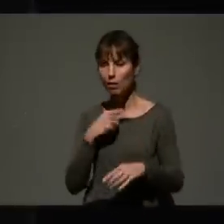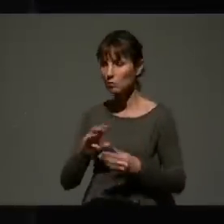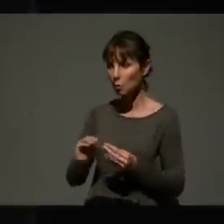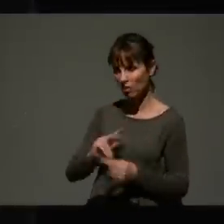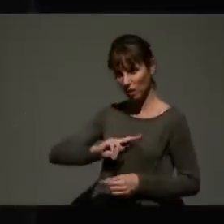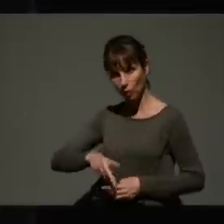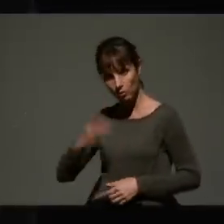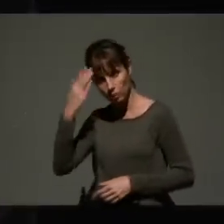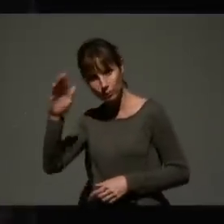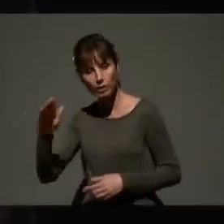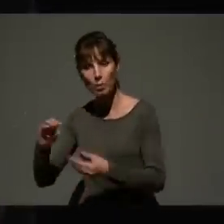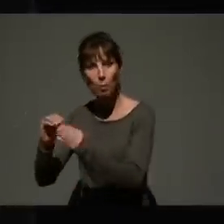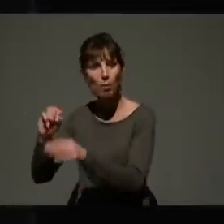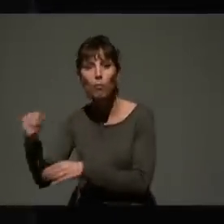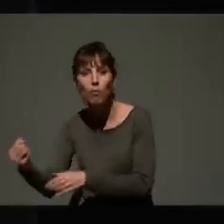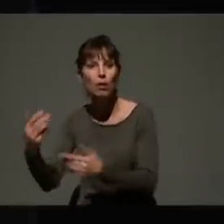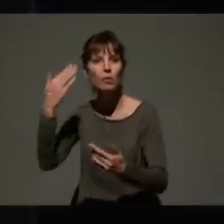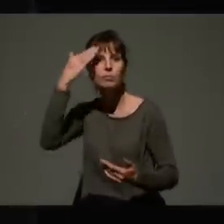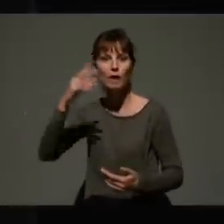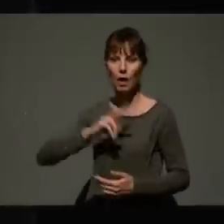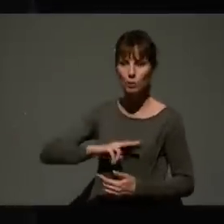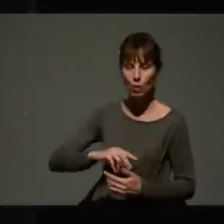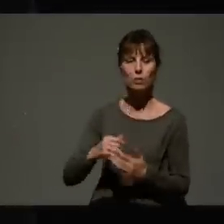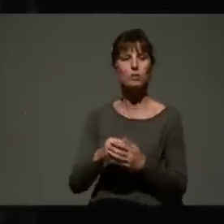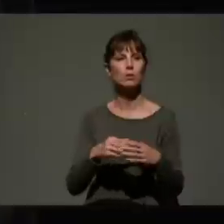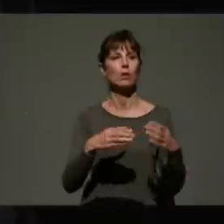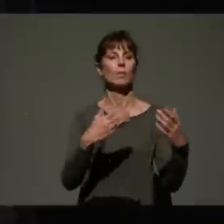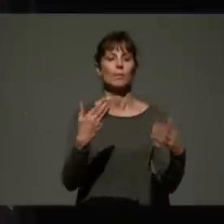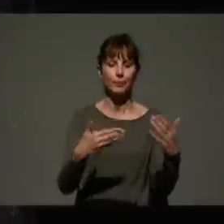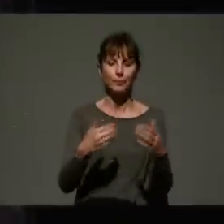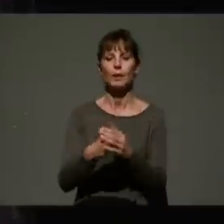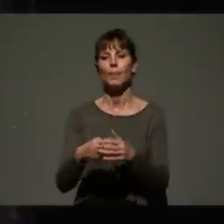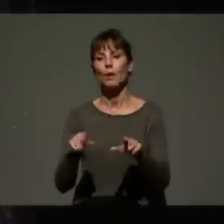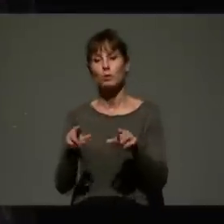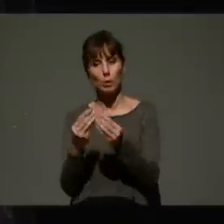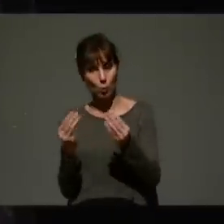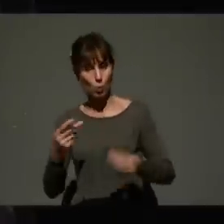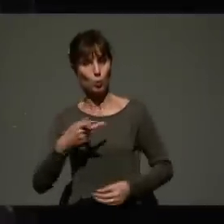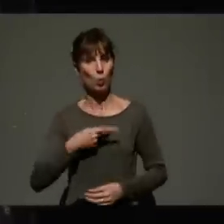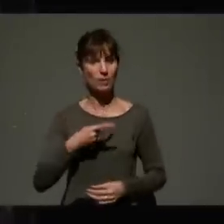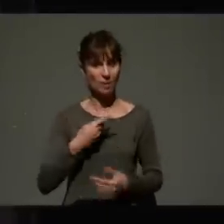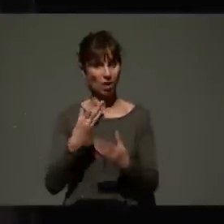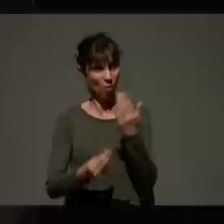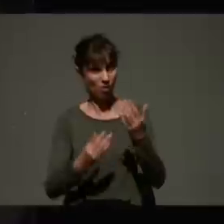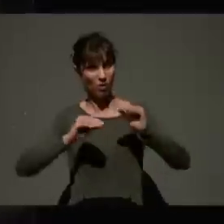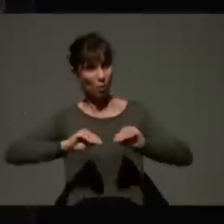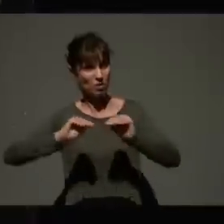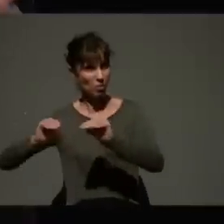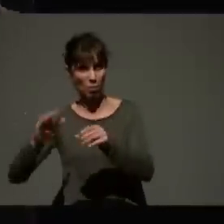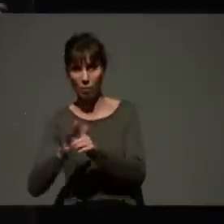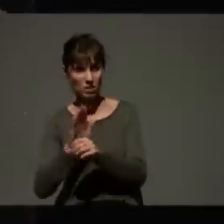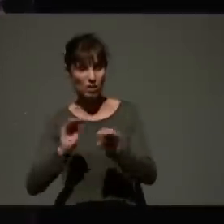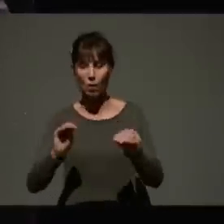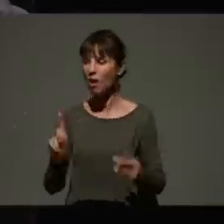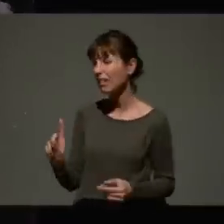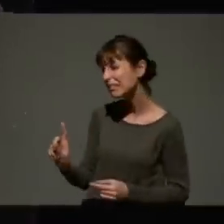vont suivre si j'ai un problème ? Ce qui est une bonne question. Puis de l'autre côté, il y a beaucoup de médecins qui ne sont pas encore formés et qui disent